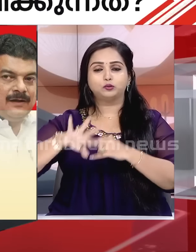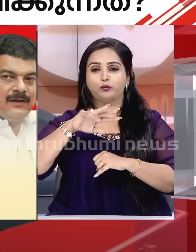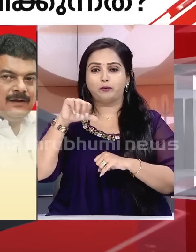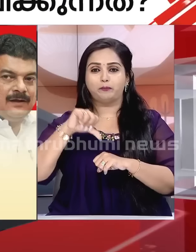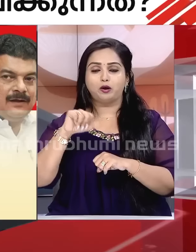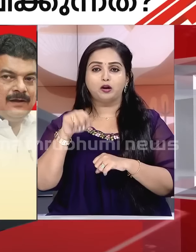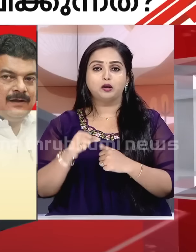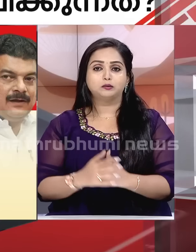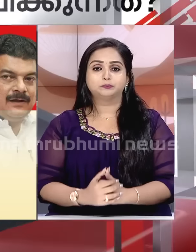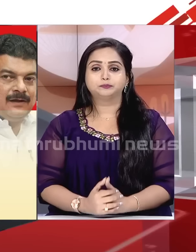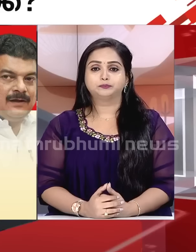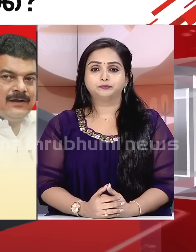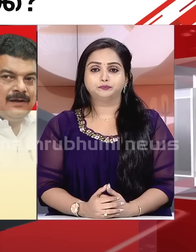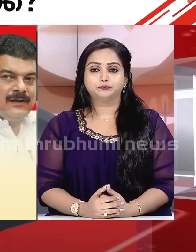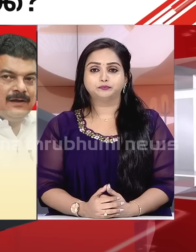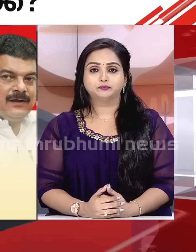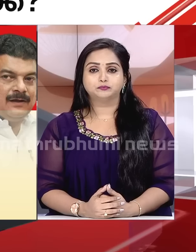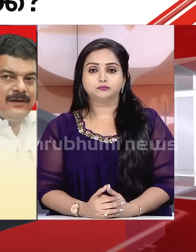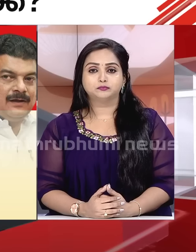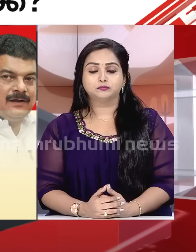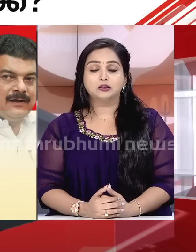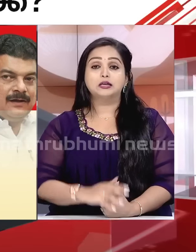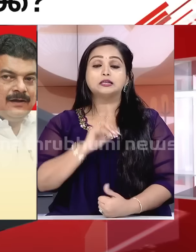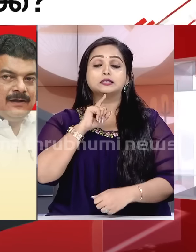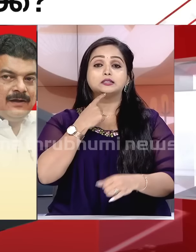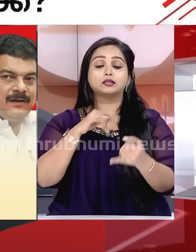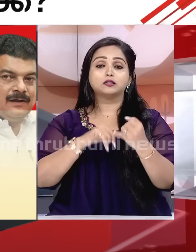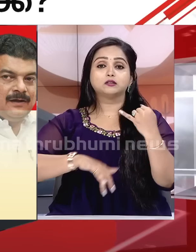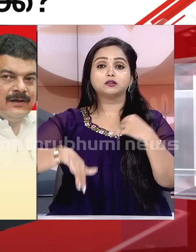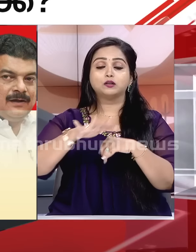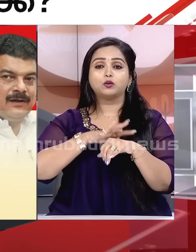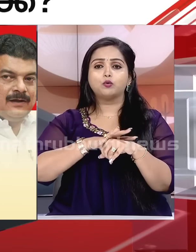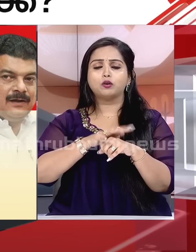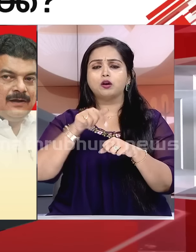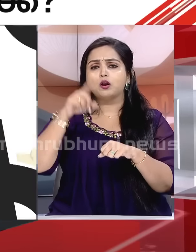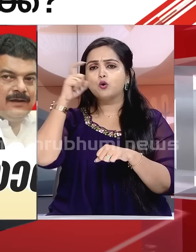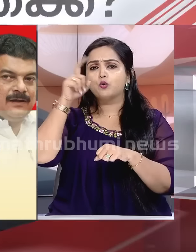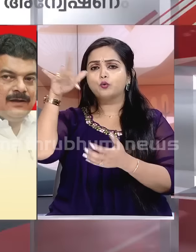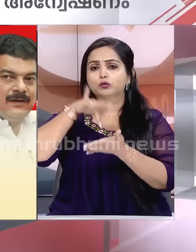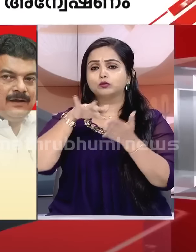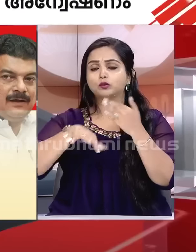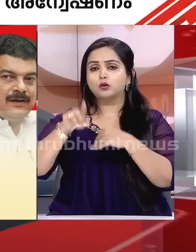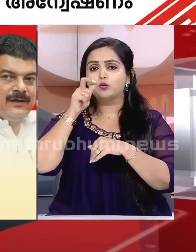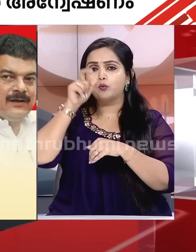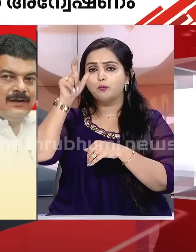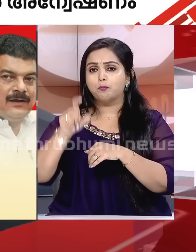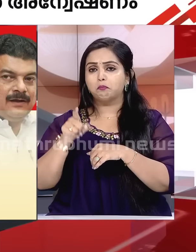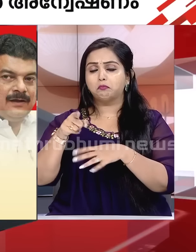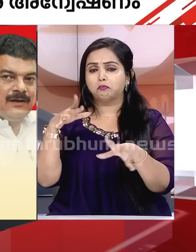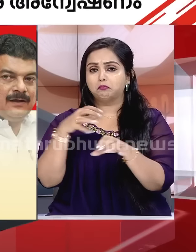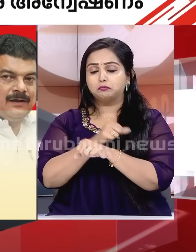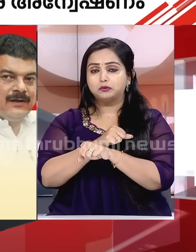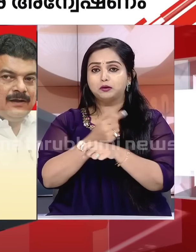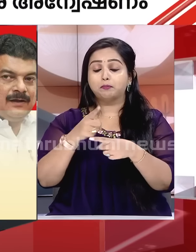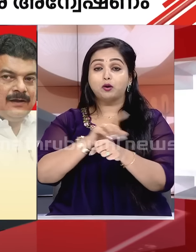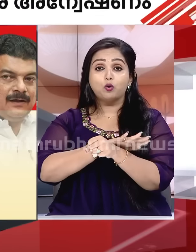തോന്നുന്നത്. കാരണം വളരെ സീരിയസ് ആയ ആരോപണമല്ലേ കോഴിക്കോട്ട് മാമി എന്ന് പറഞ്ഞ ഒരാളെ കാണാതെ പോയത്. അത് കാണാതെ പോയ പല സ്ഥലത്തും പോയിട്ടുണ്ടാവും.